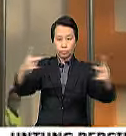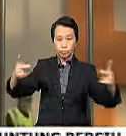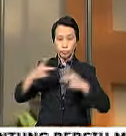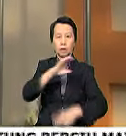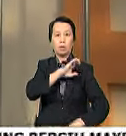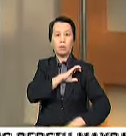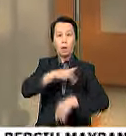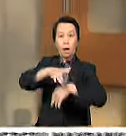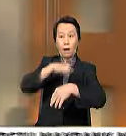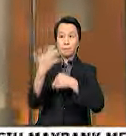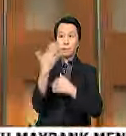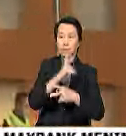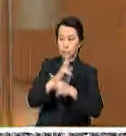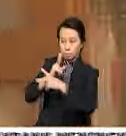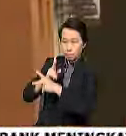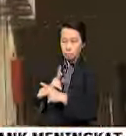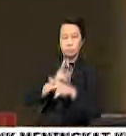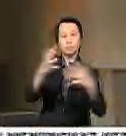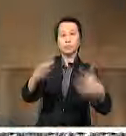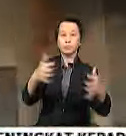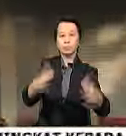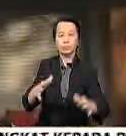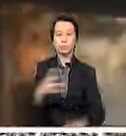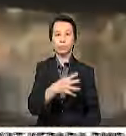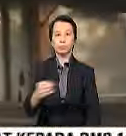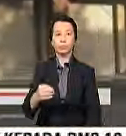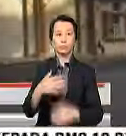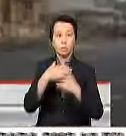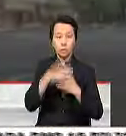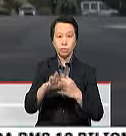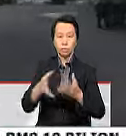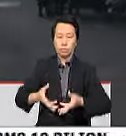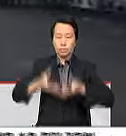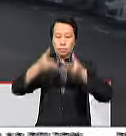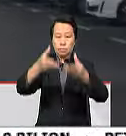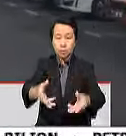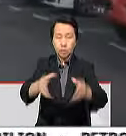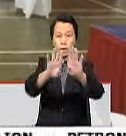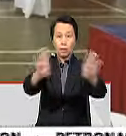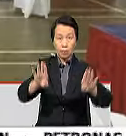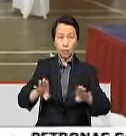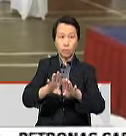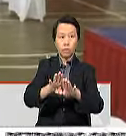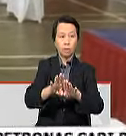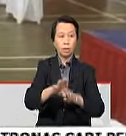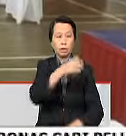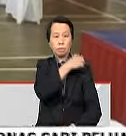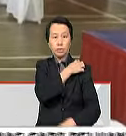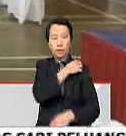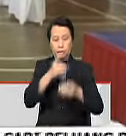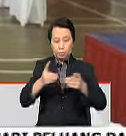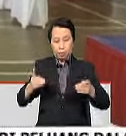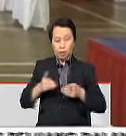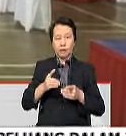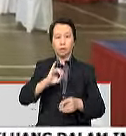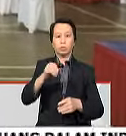polis sejak awal pagi tadi. Baik, antara yang selepas penyerahan borang ini, Pegawai Daerah Johor Bahru akan